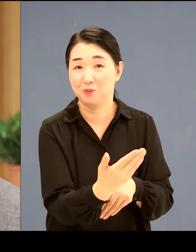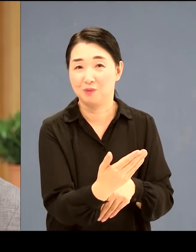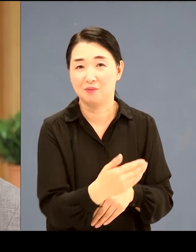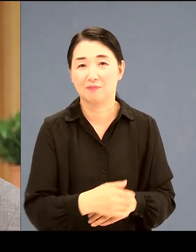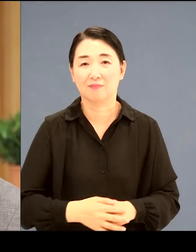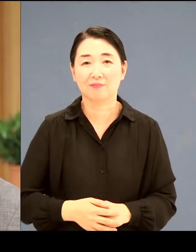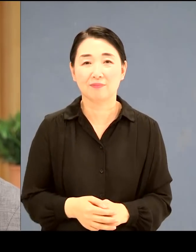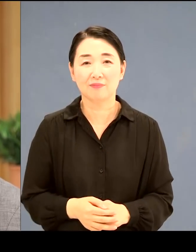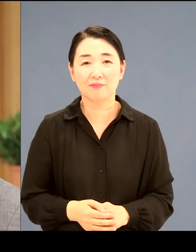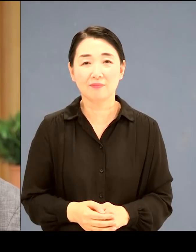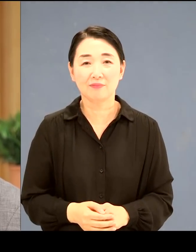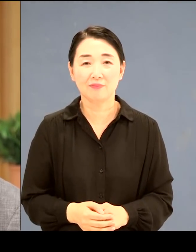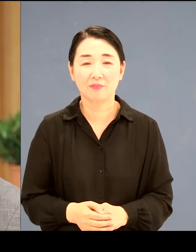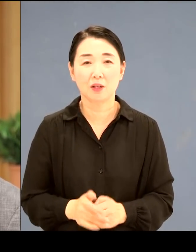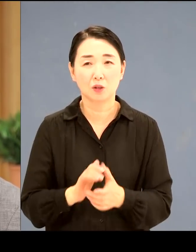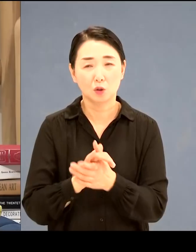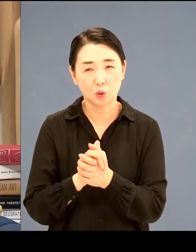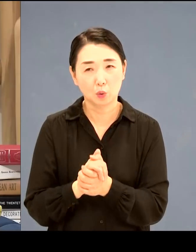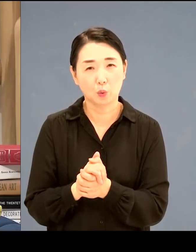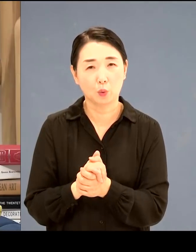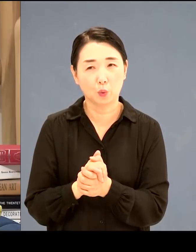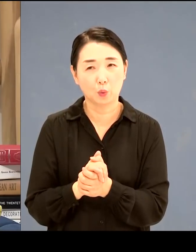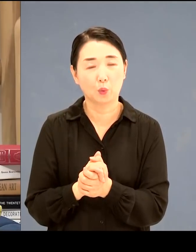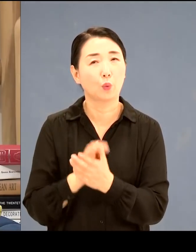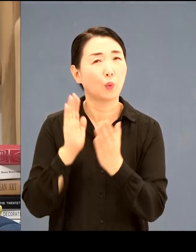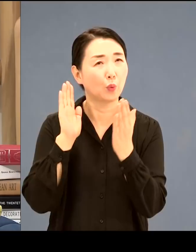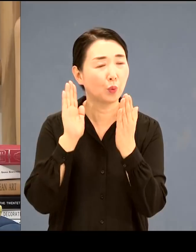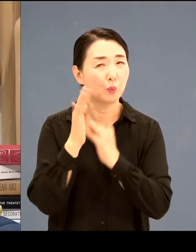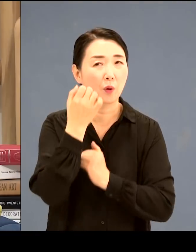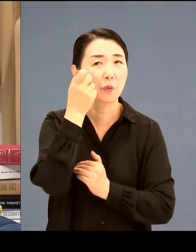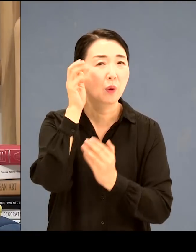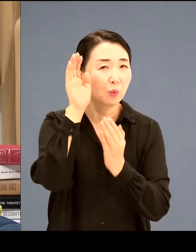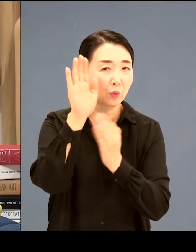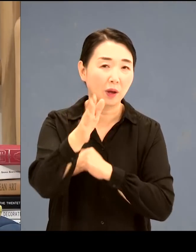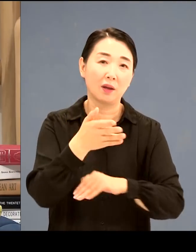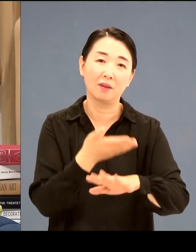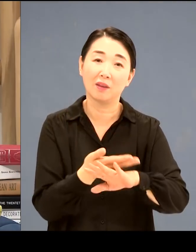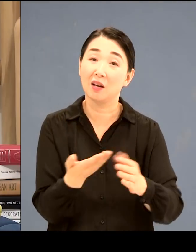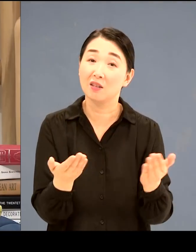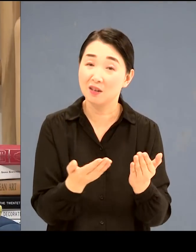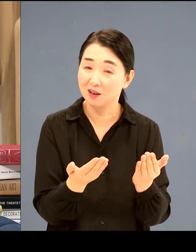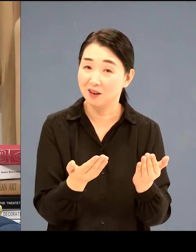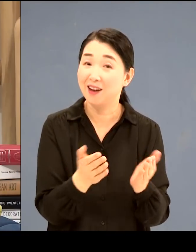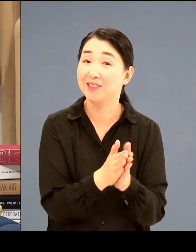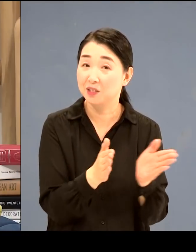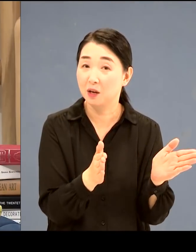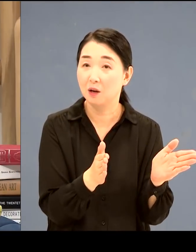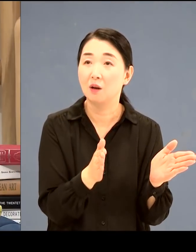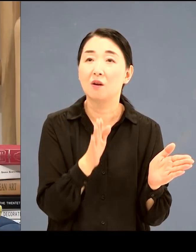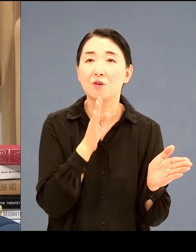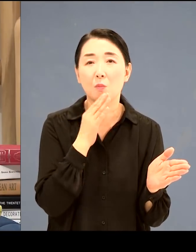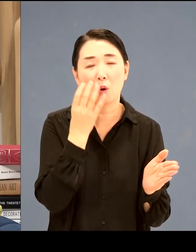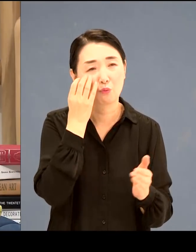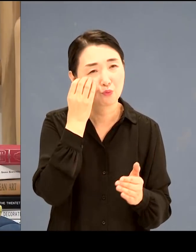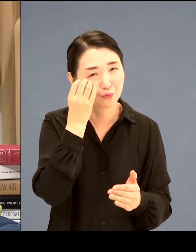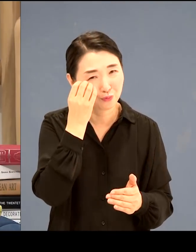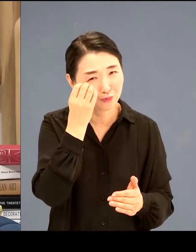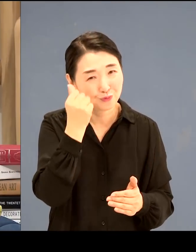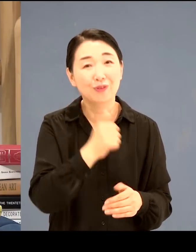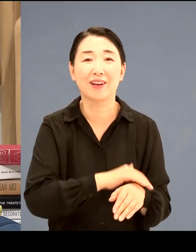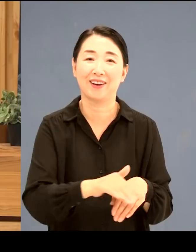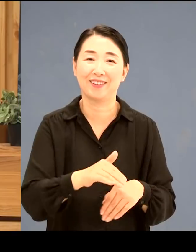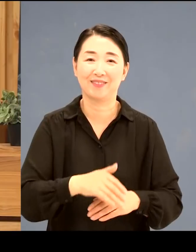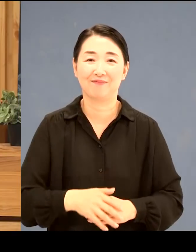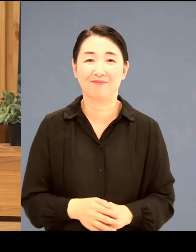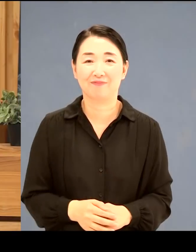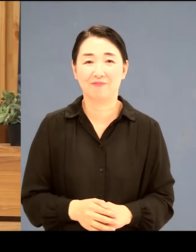그래서 이제 그 기도를 받고 몇 달 있다가 정말 다른 일들을 하게 됐는데 정말 네. 잘 됐어요. 그러시군요.